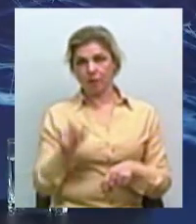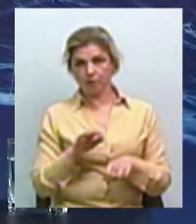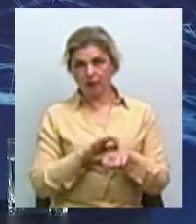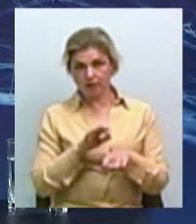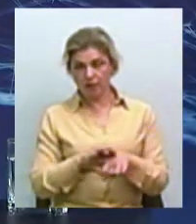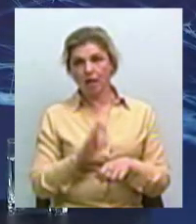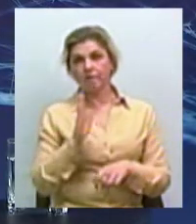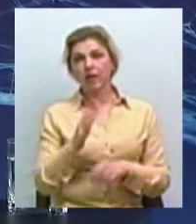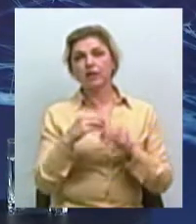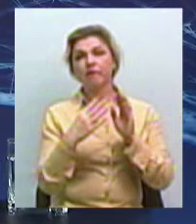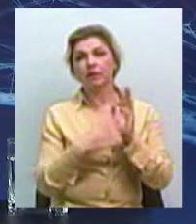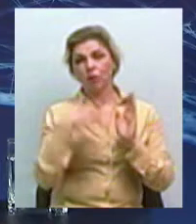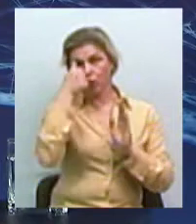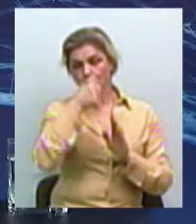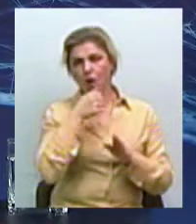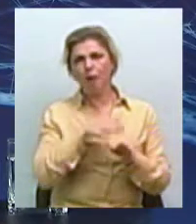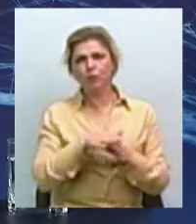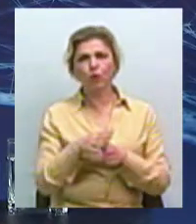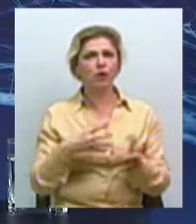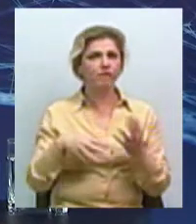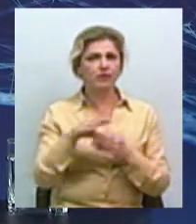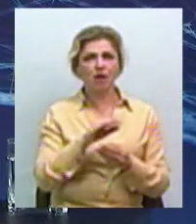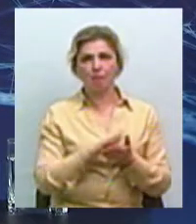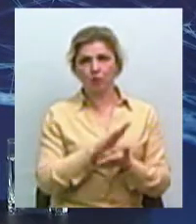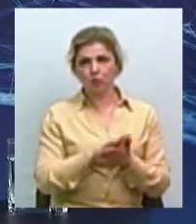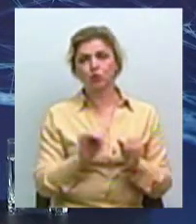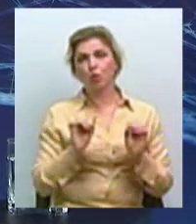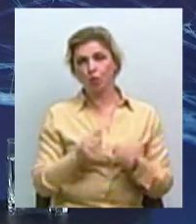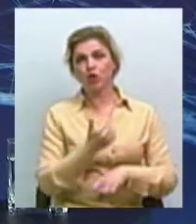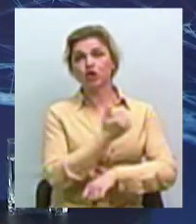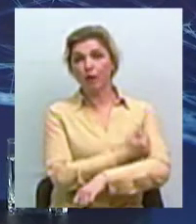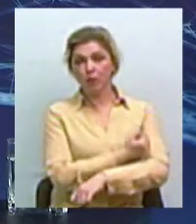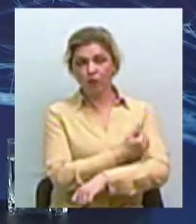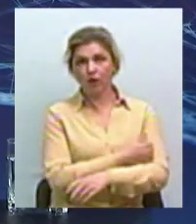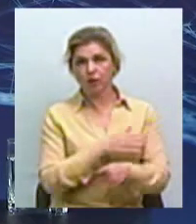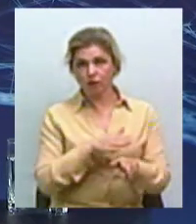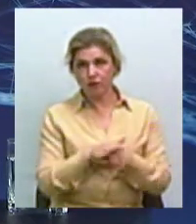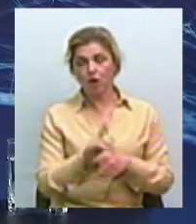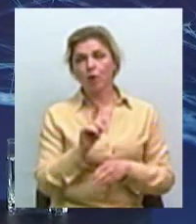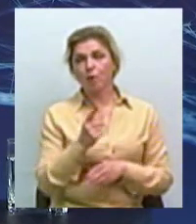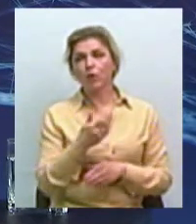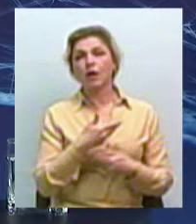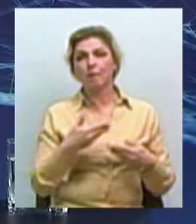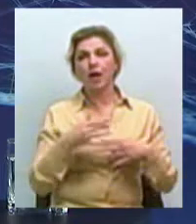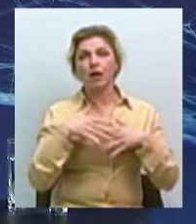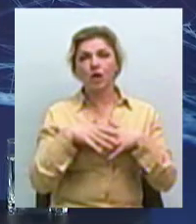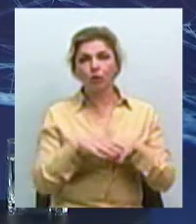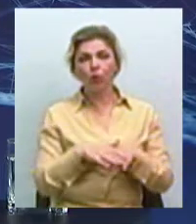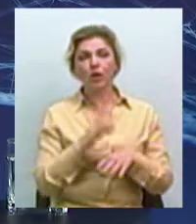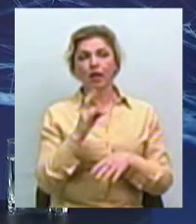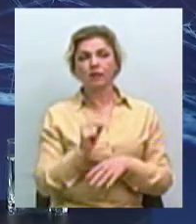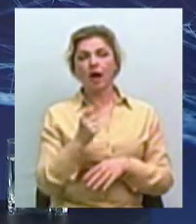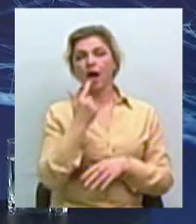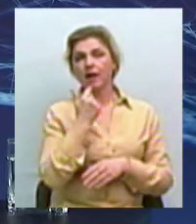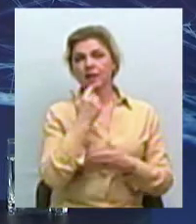2019 році абсолютно всі безкоштовно можуть щеплюватися, тому що ми йшов розрахунок на